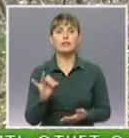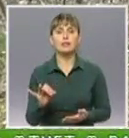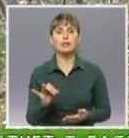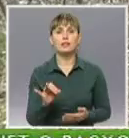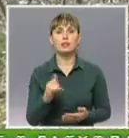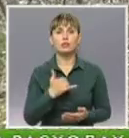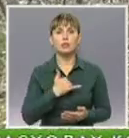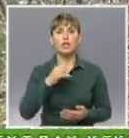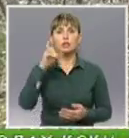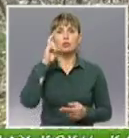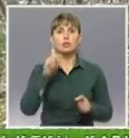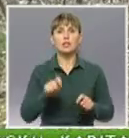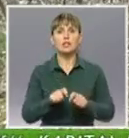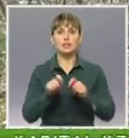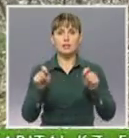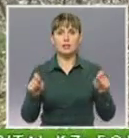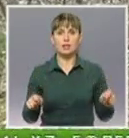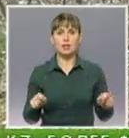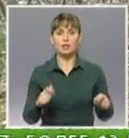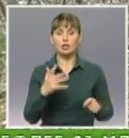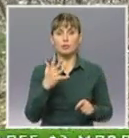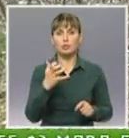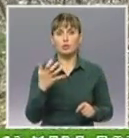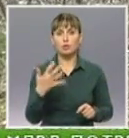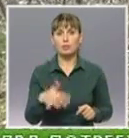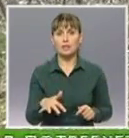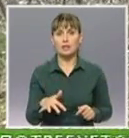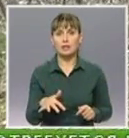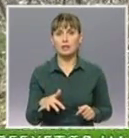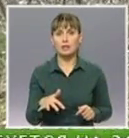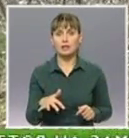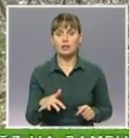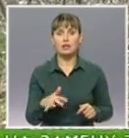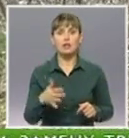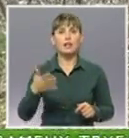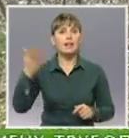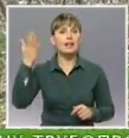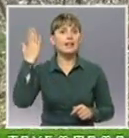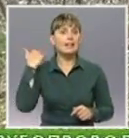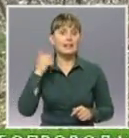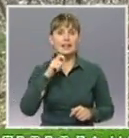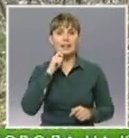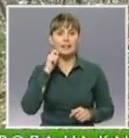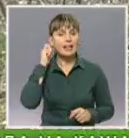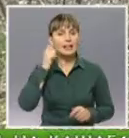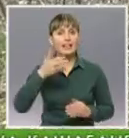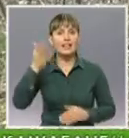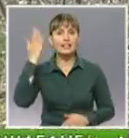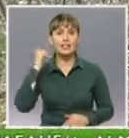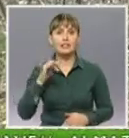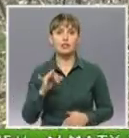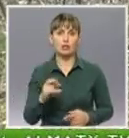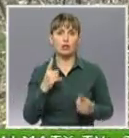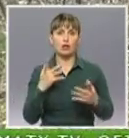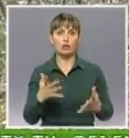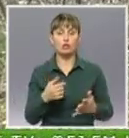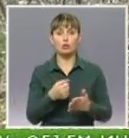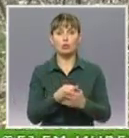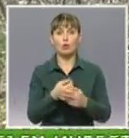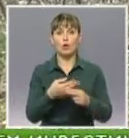нас государство создалось 550 лет назад. Но, естественно, до